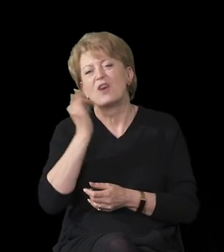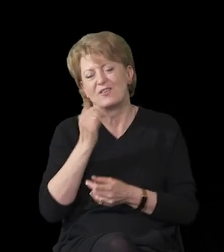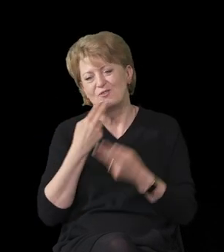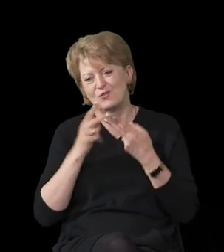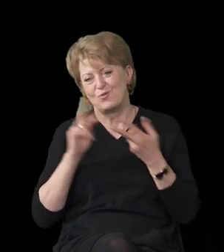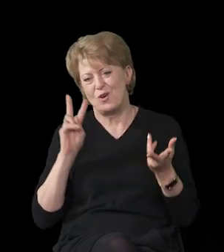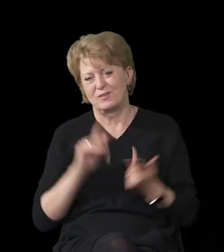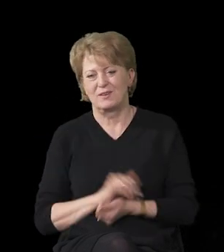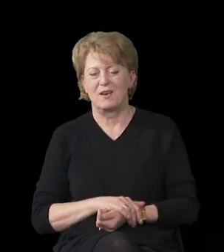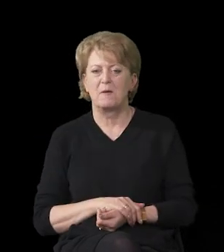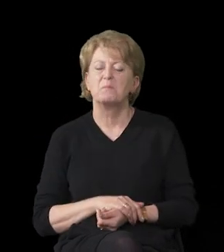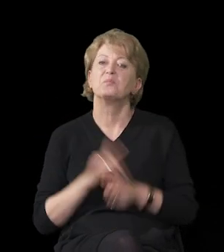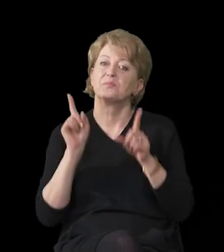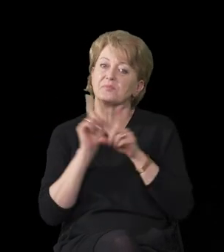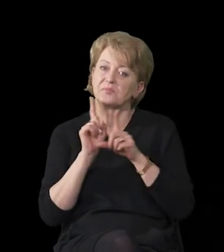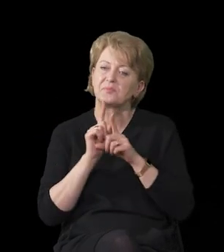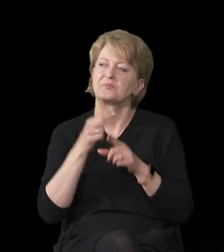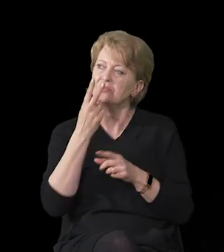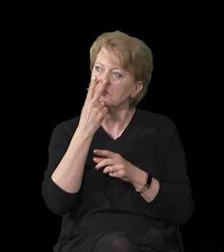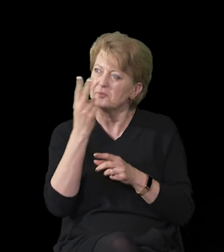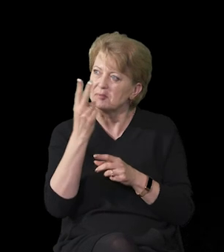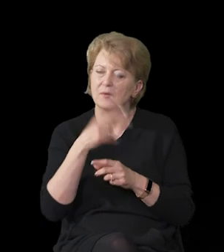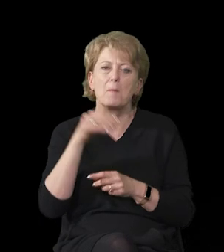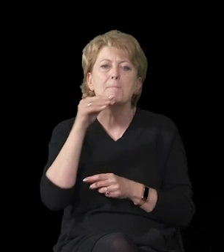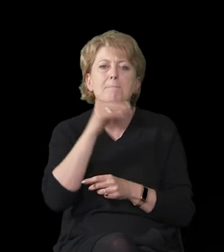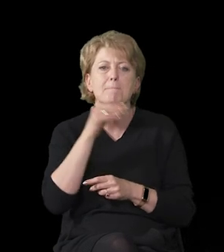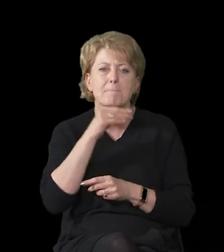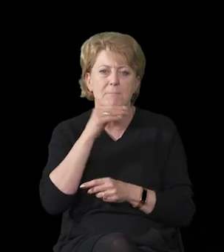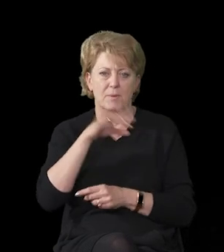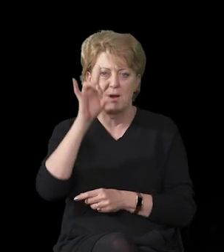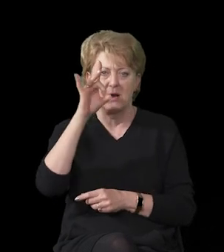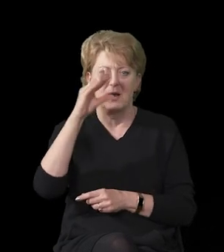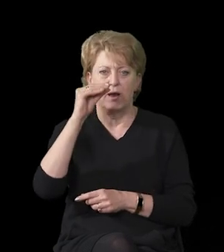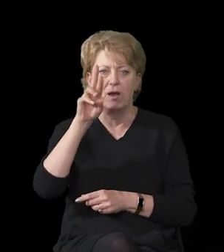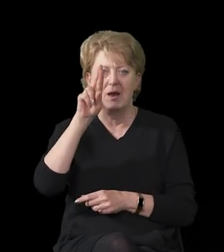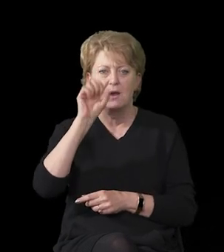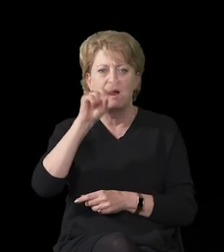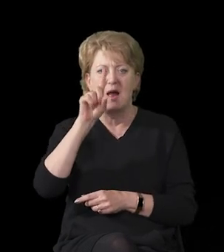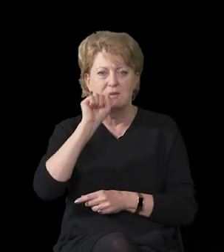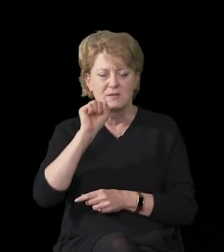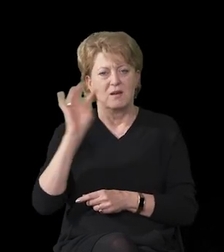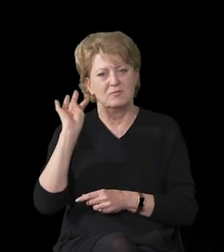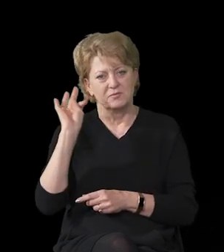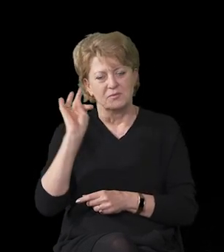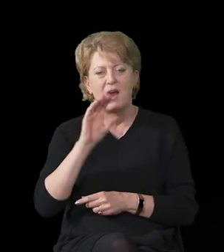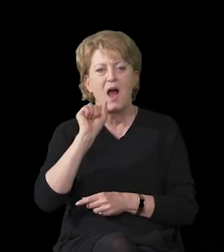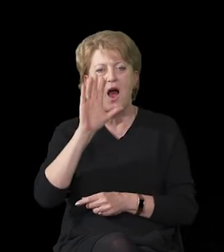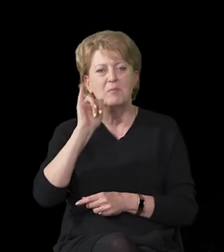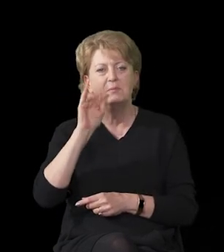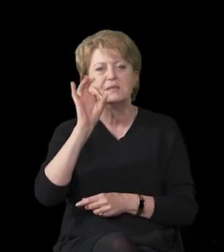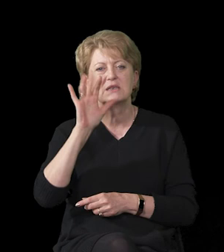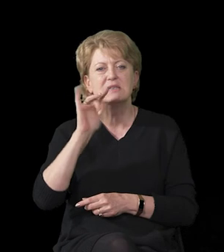się również spotkać dosyć rzadki okaz małpki, to jest Geraza abisyńska. Małpa, która jest właśnie, tak jak wspomniałem,